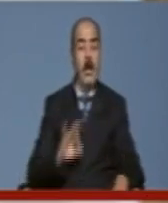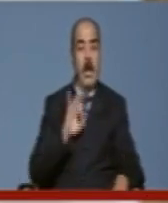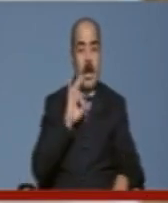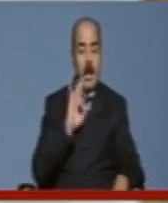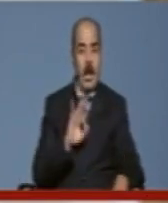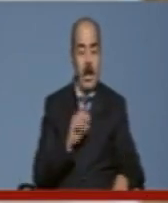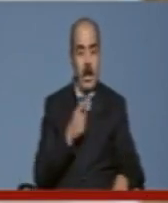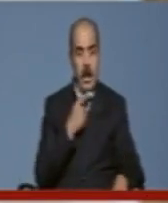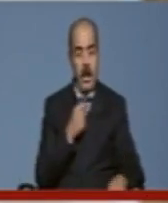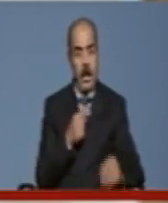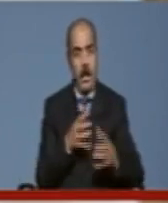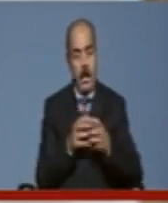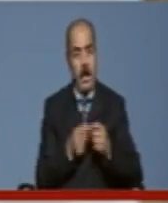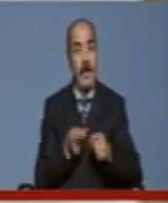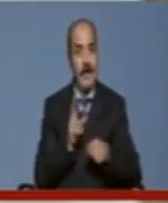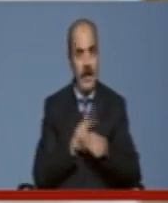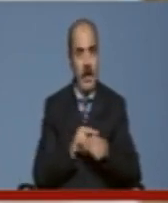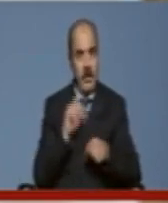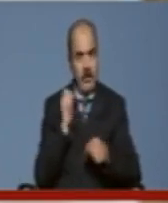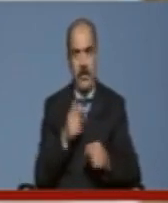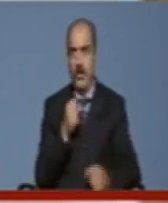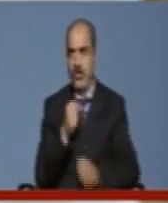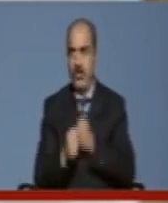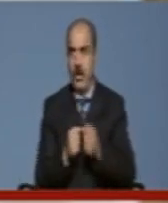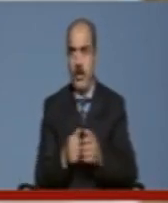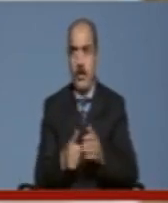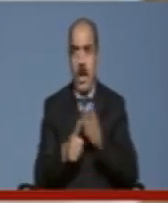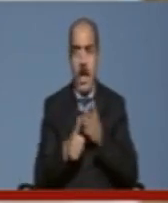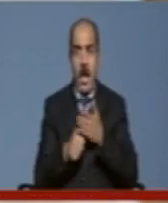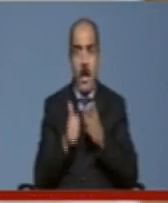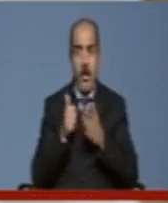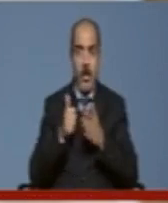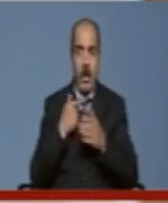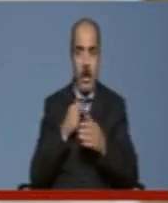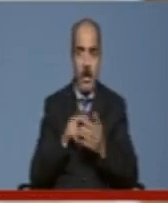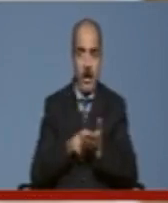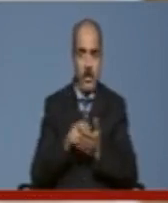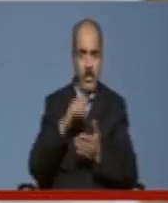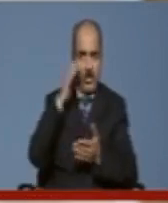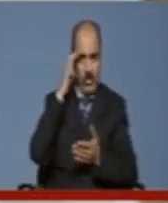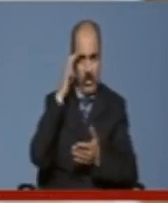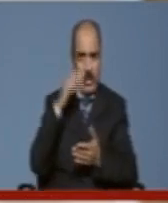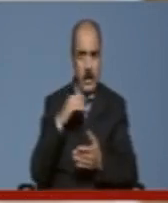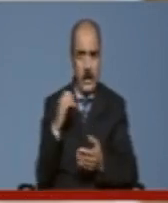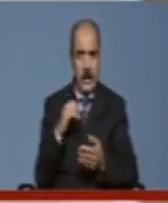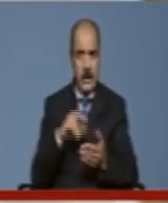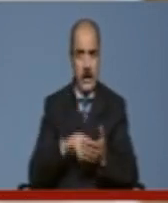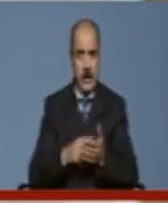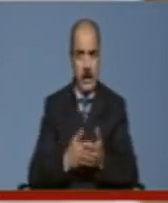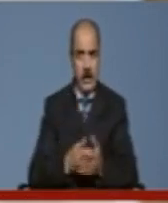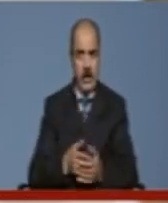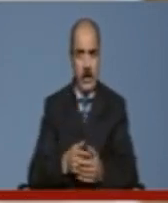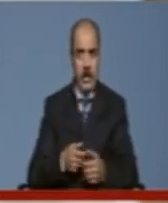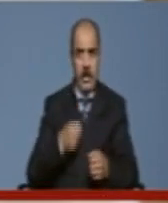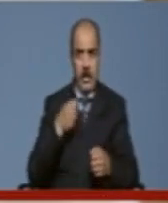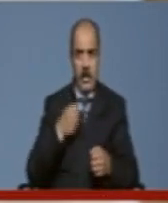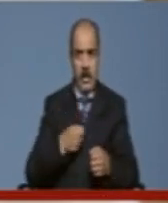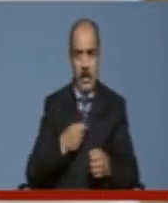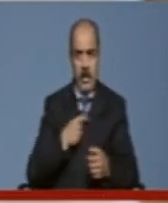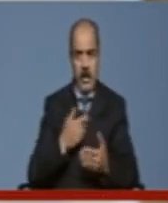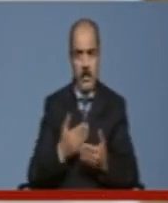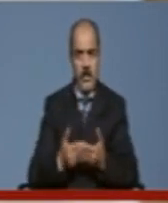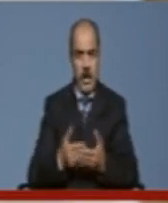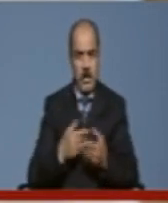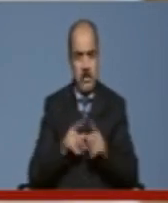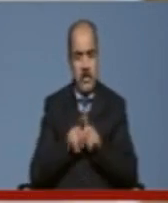بعمل سريع. أولا وقبل كل شيء وأود أن أشكركم سيادة الرئيس وأحيي وأنا أقف إلى جانبكم